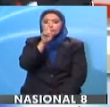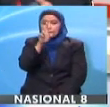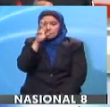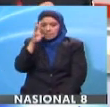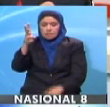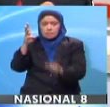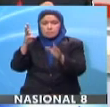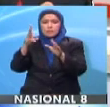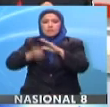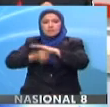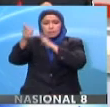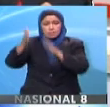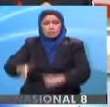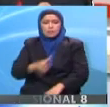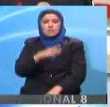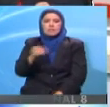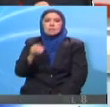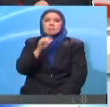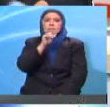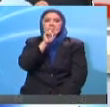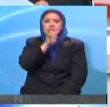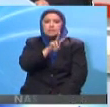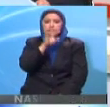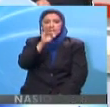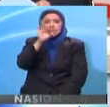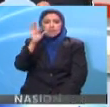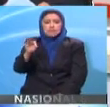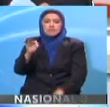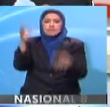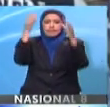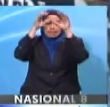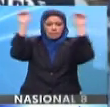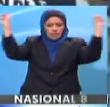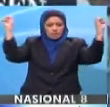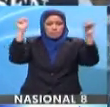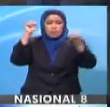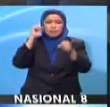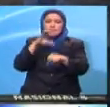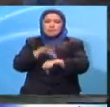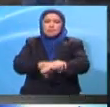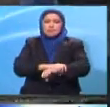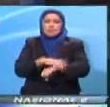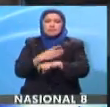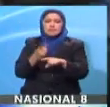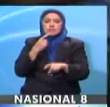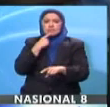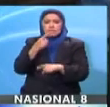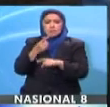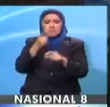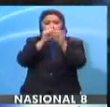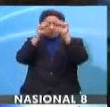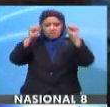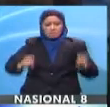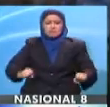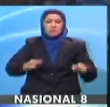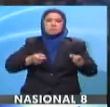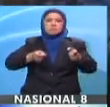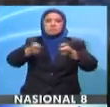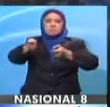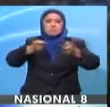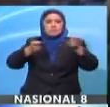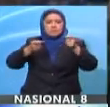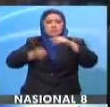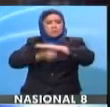299 majikan ditahan bagaimanapun diakwaan yang menyatakan sistem kawalan Parti negara ini tidak terurus